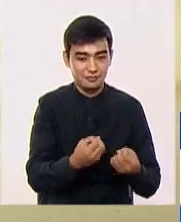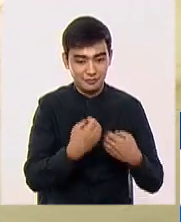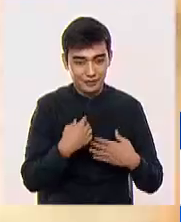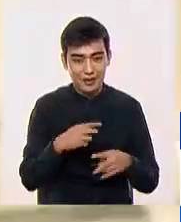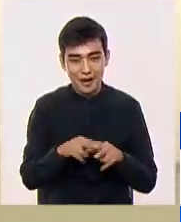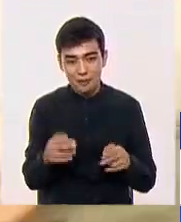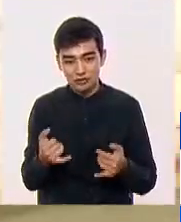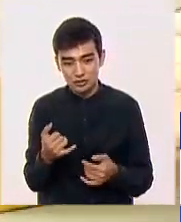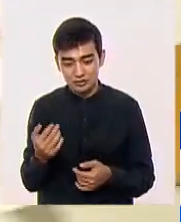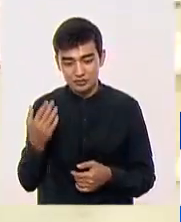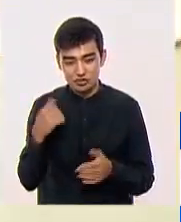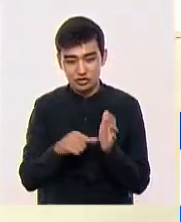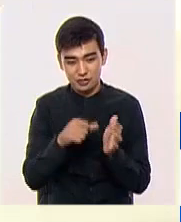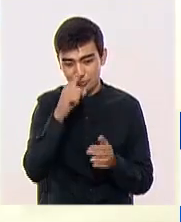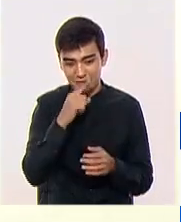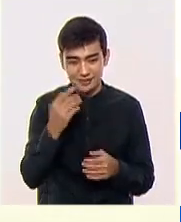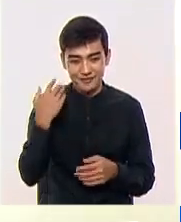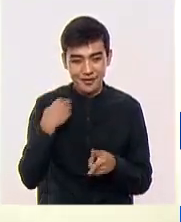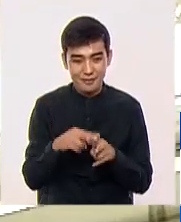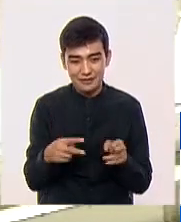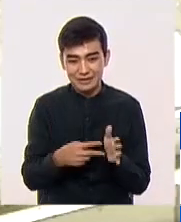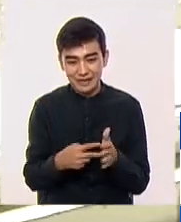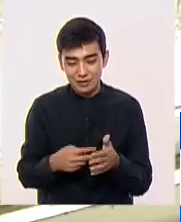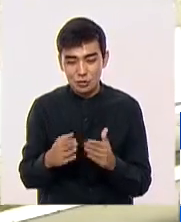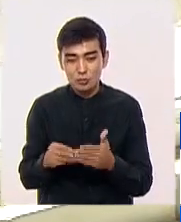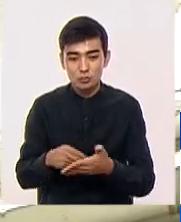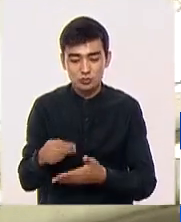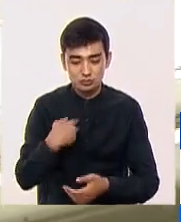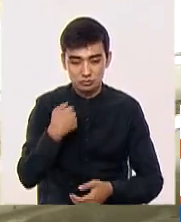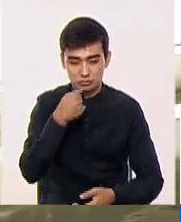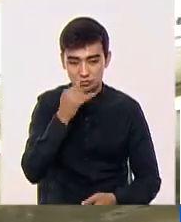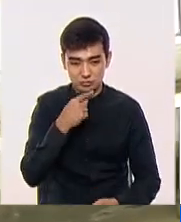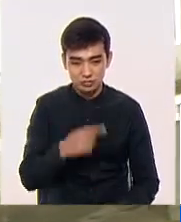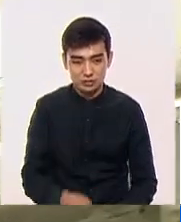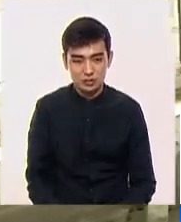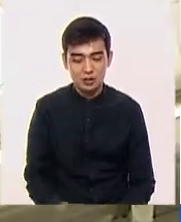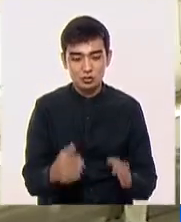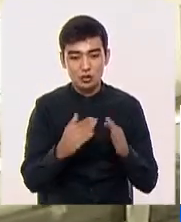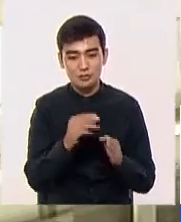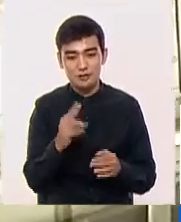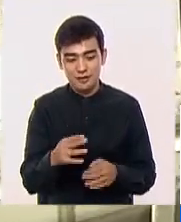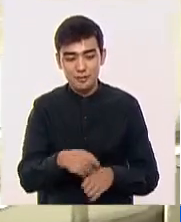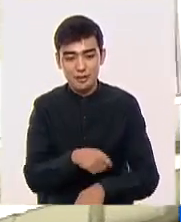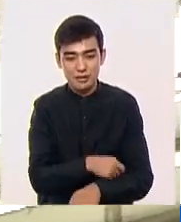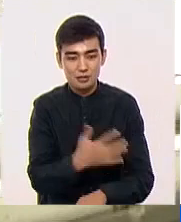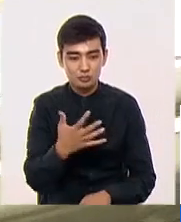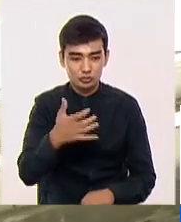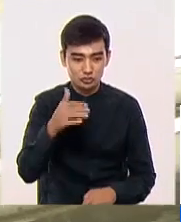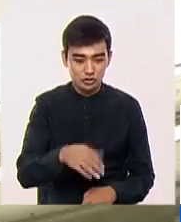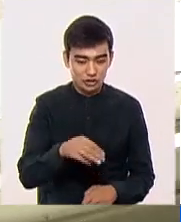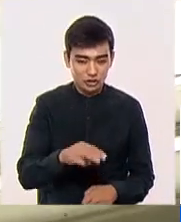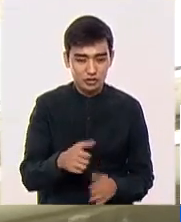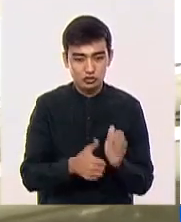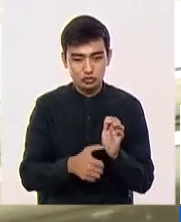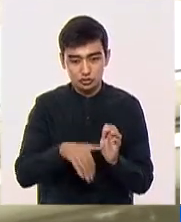қазіргі нарықтан жарты жыл бұрынғы бағаны табу мүмкін емес. Үйдің квадрат метрлері 500 мың теңге, 600 мың теңгеден